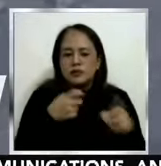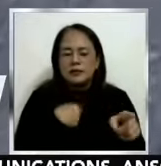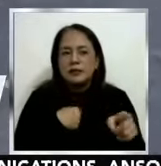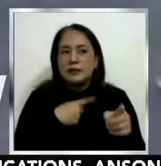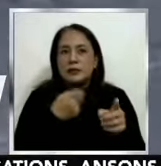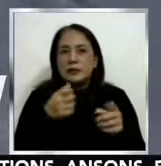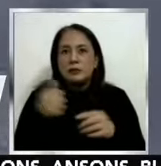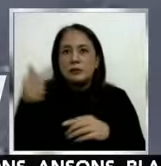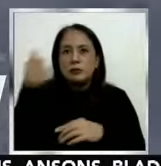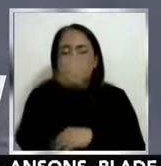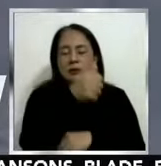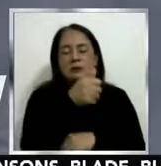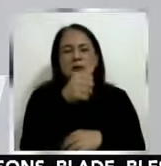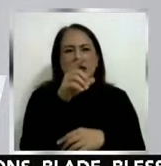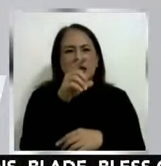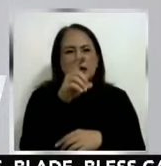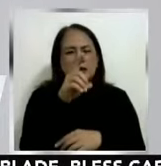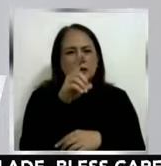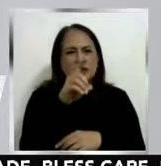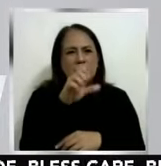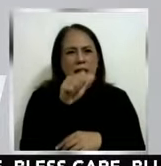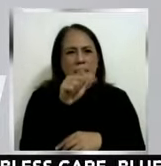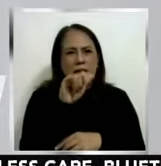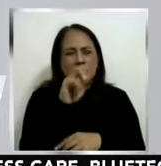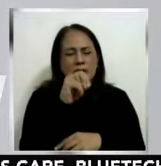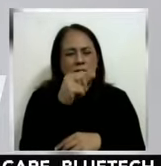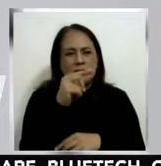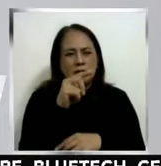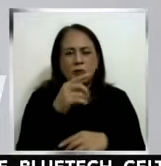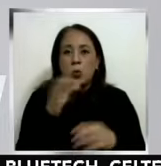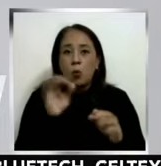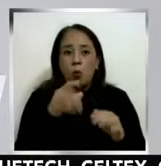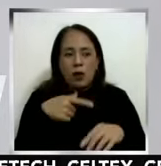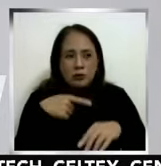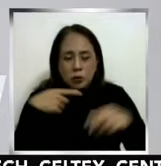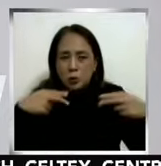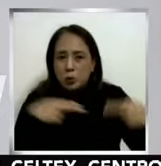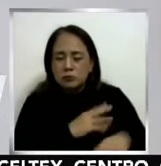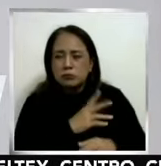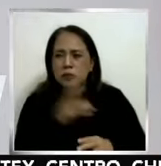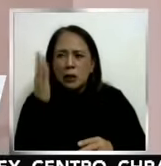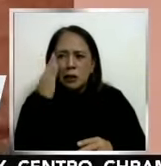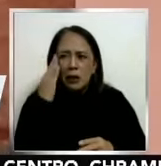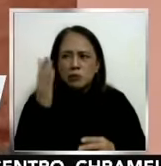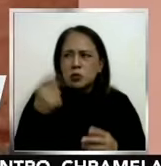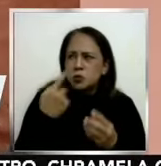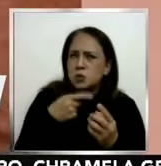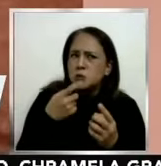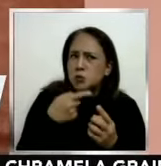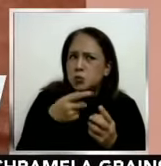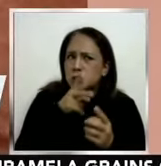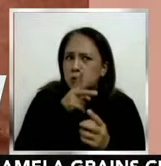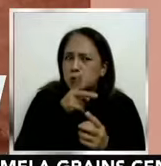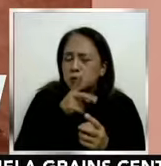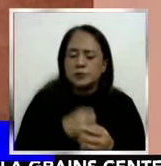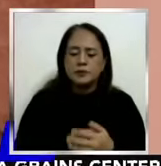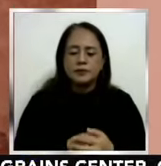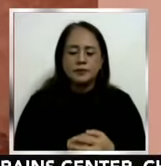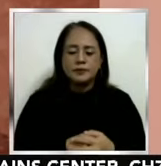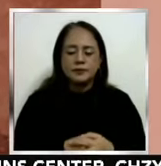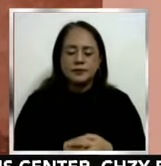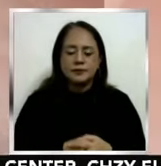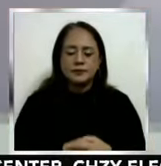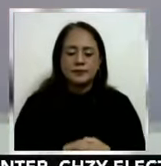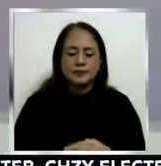Dalinding ng Barangay Simuay. Walang nasaktan sa insidente. Inaalam na rin ang pagkakakilala ng mga suspect.